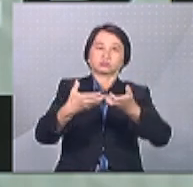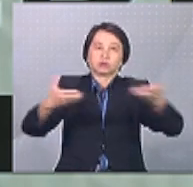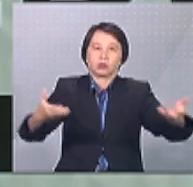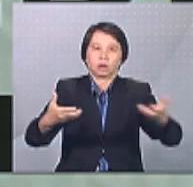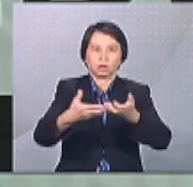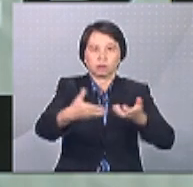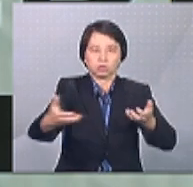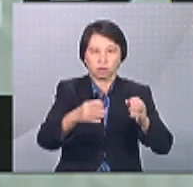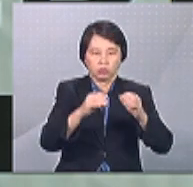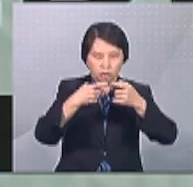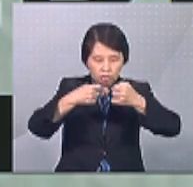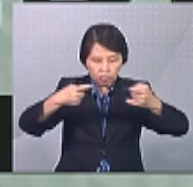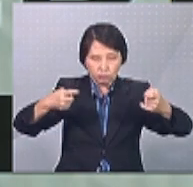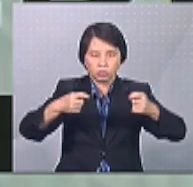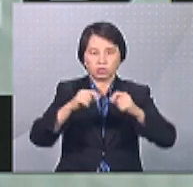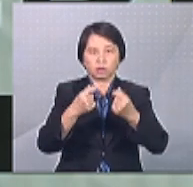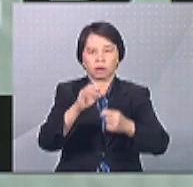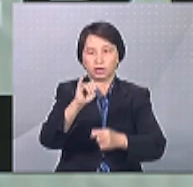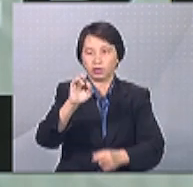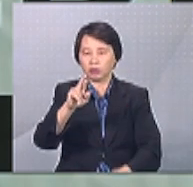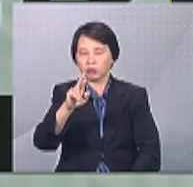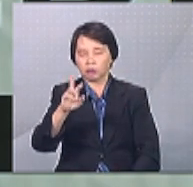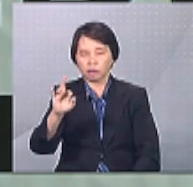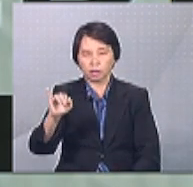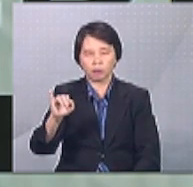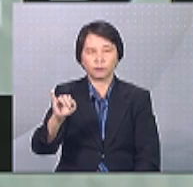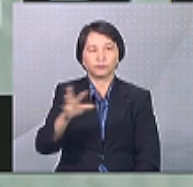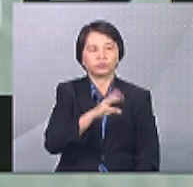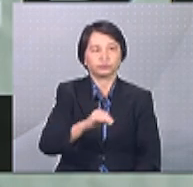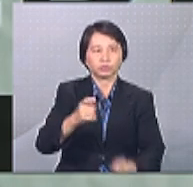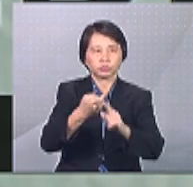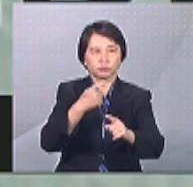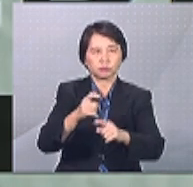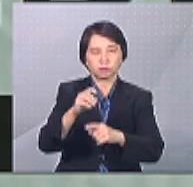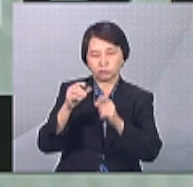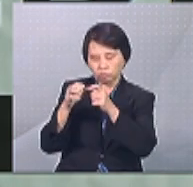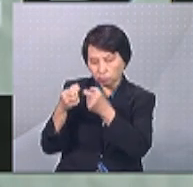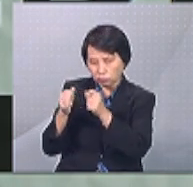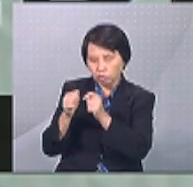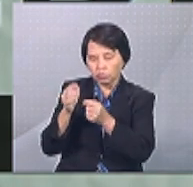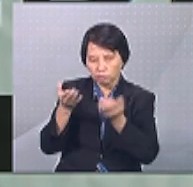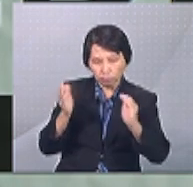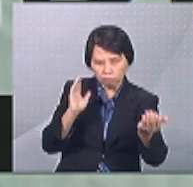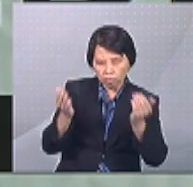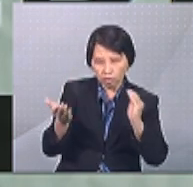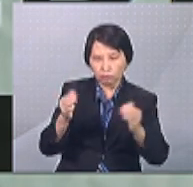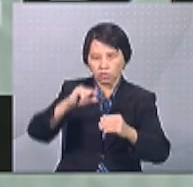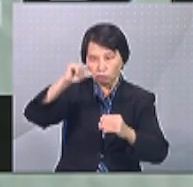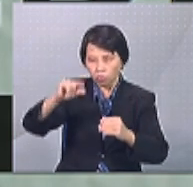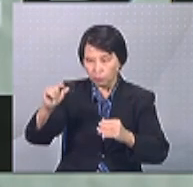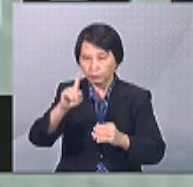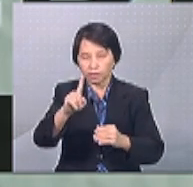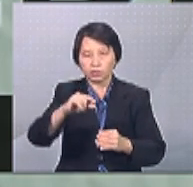kutur virus tersebut di IMR. Dan daripada culture ataupun kutur tersebut, kita bandingkan gelombang pertama